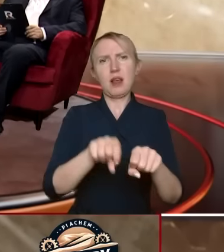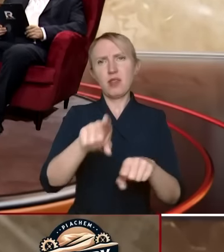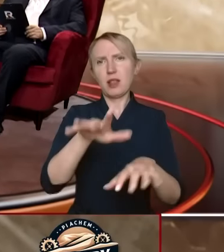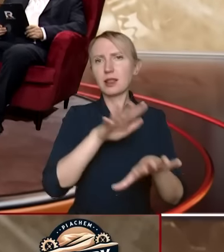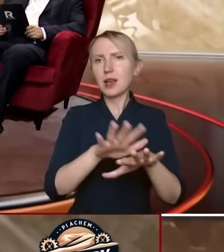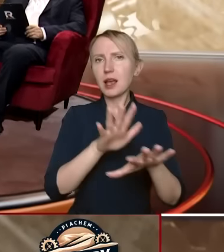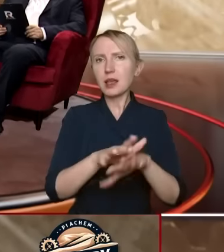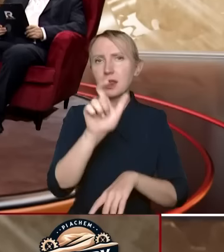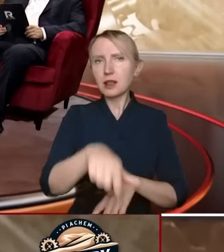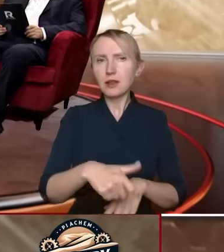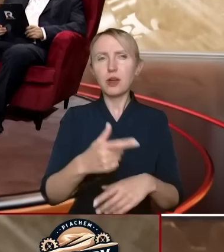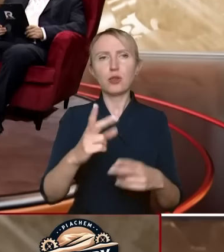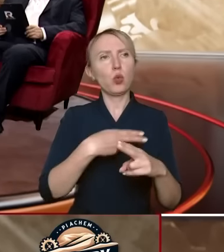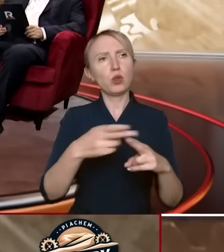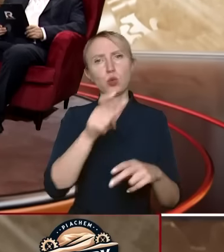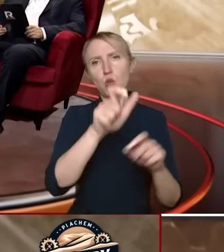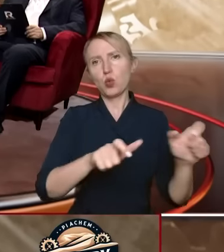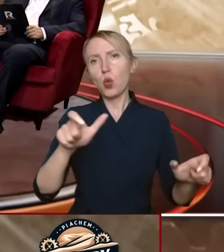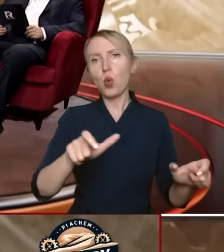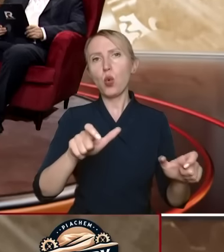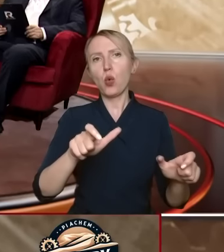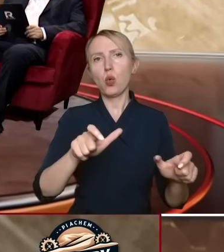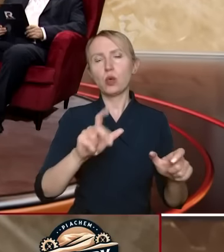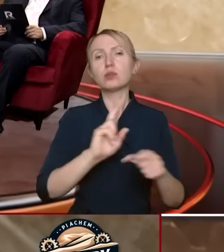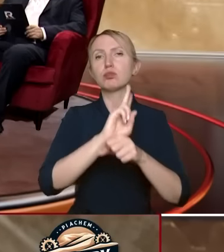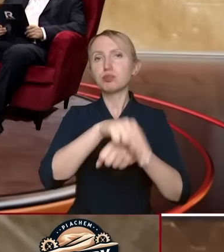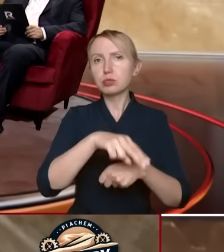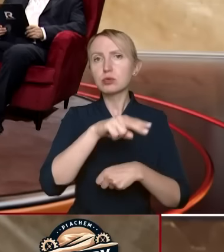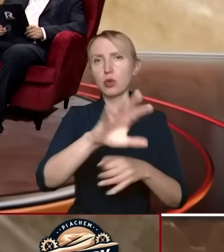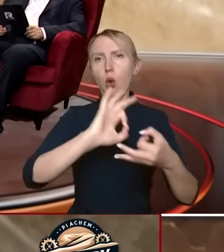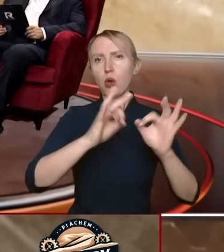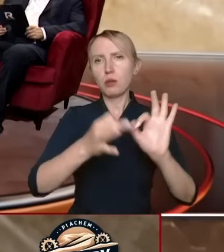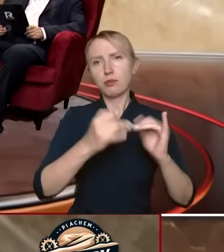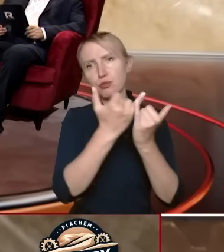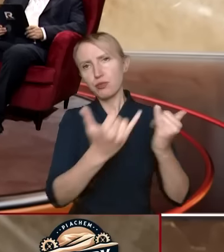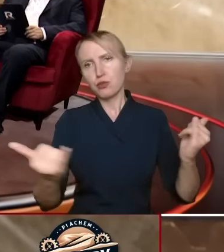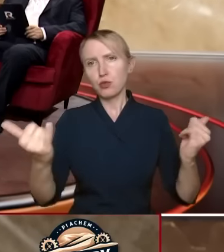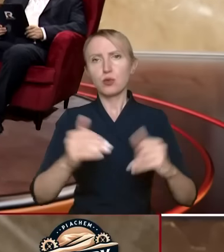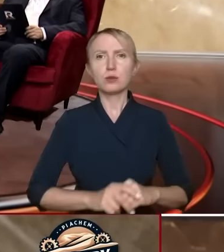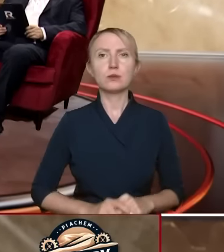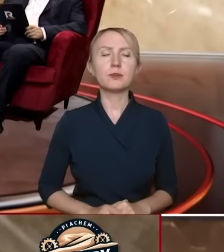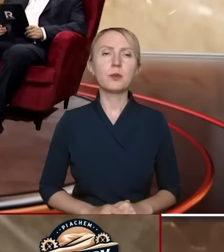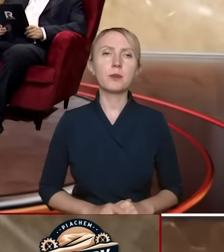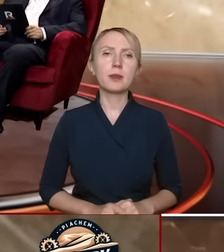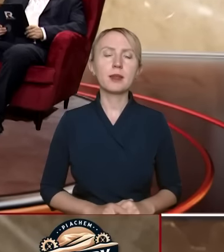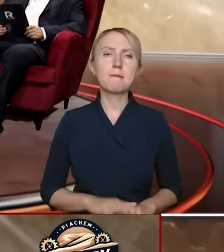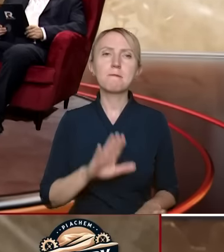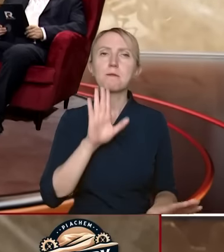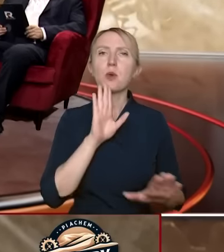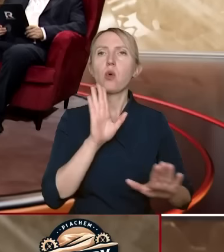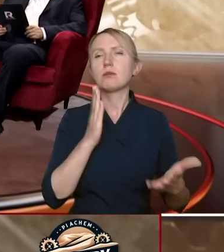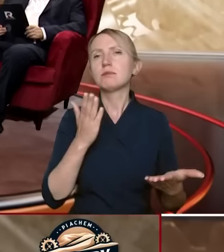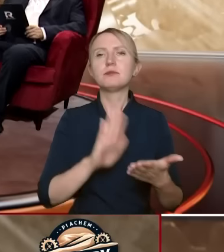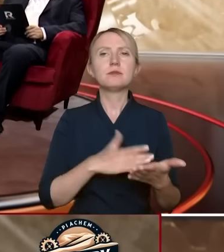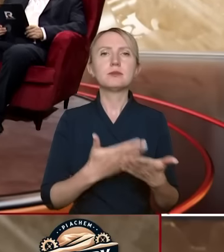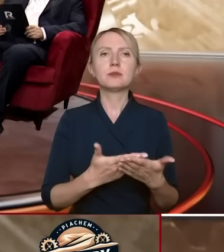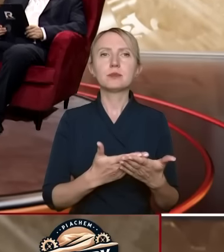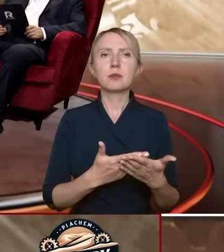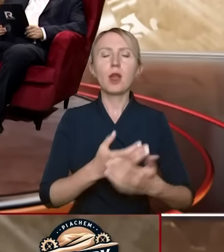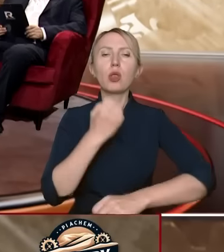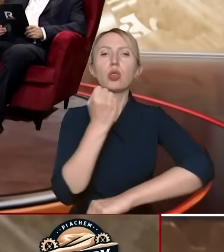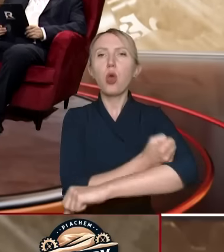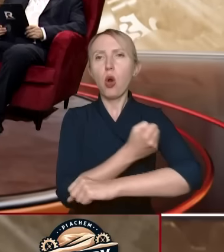traktowanie niektórych osób startujących w różnych rozgrywkach. No to jest trochę tak jak z dopingiem.